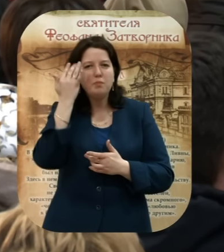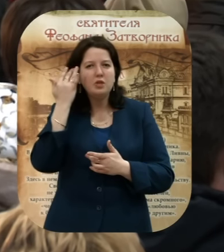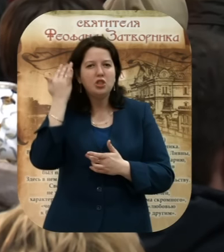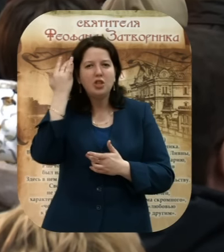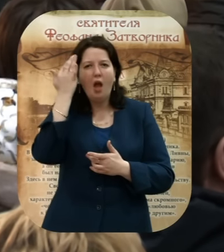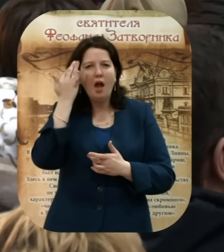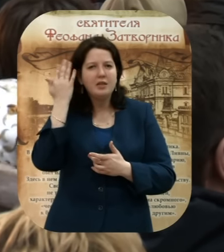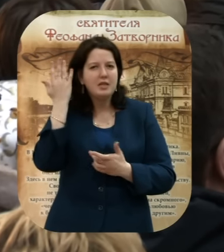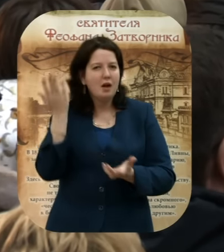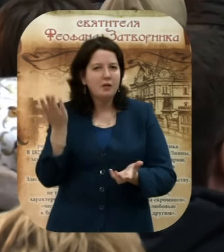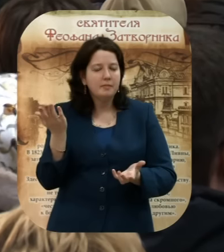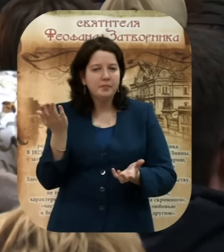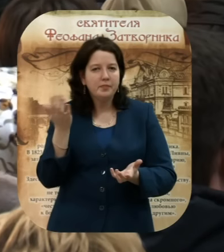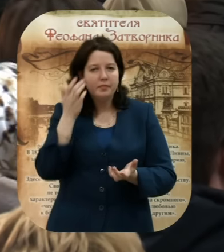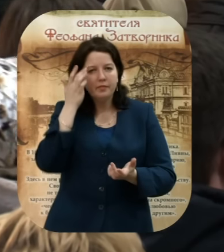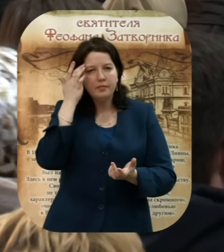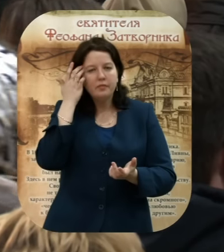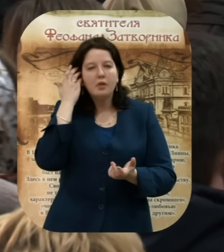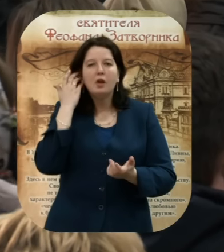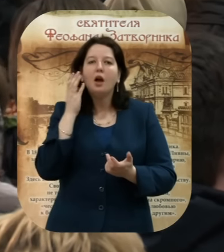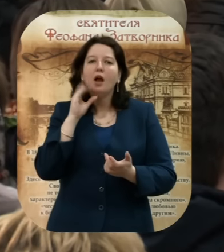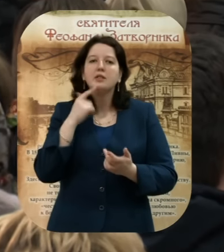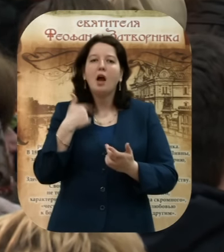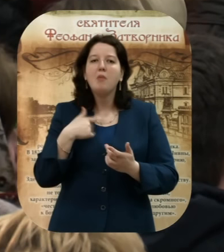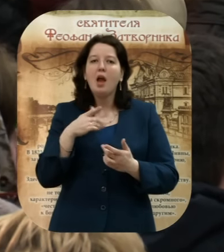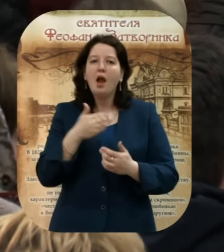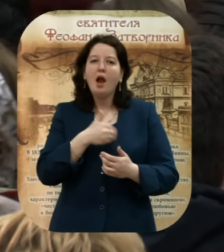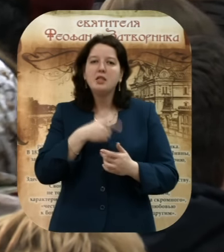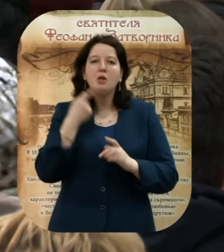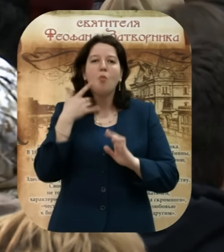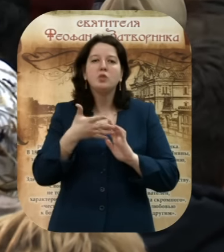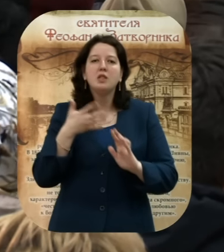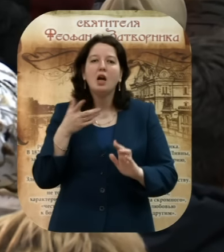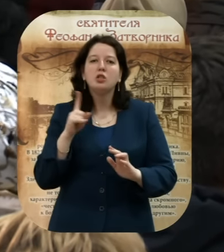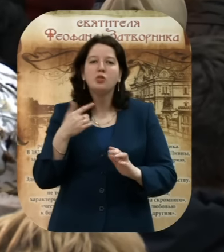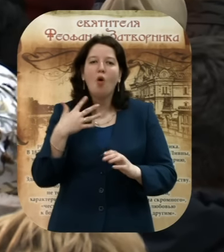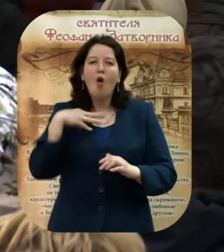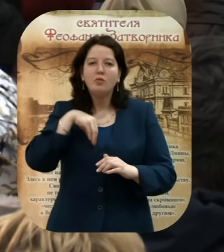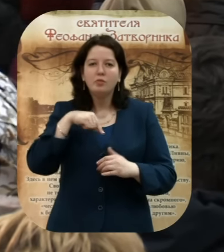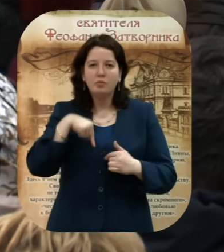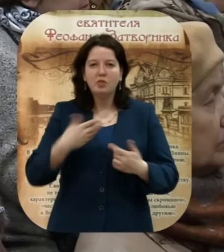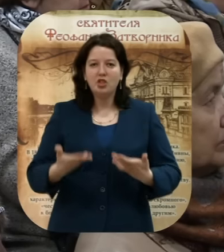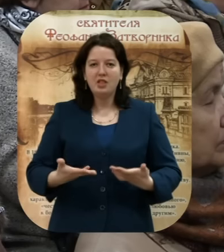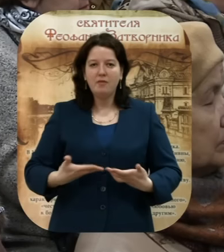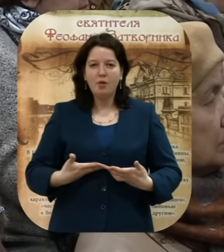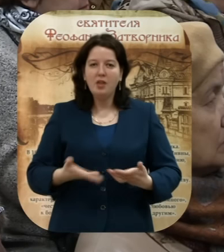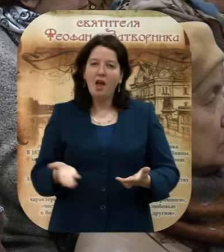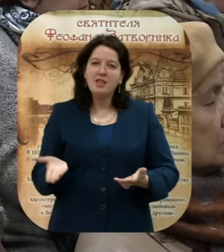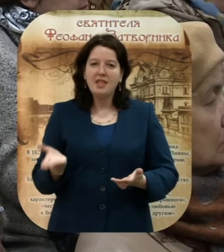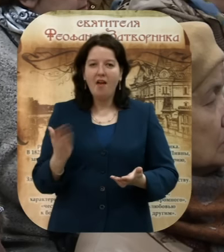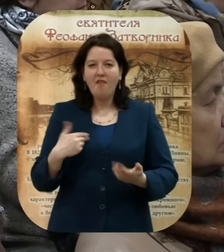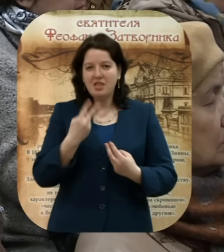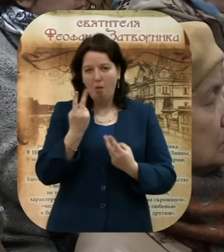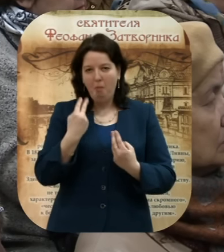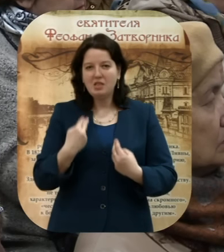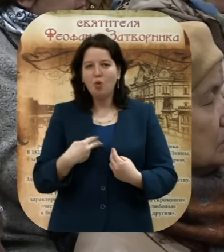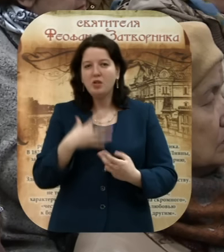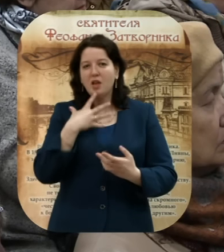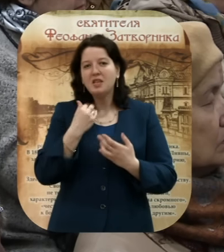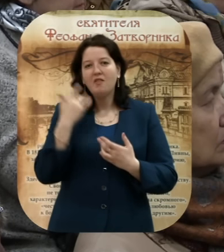мечтаниях. Когда мы хотим узнать, что в нас живет, давайте посмотрим на свои мечты,